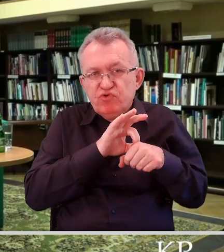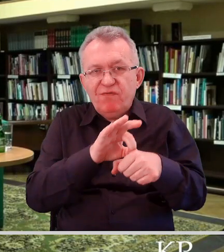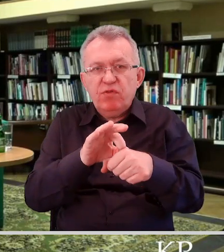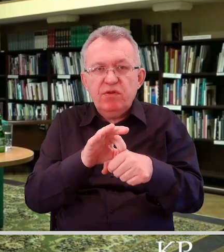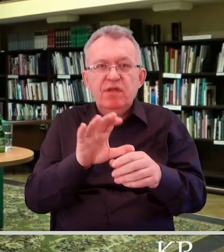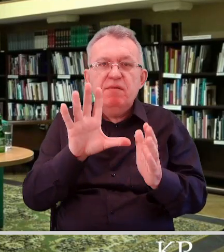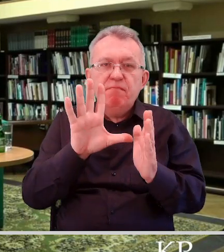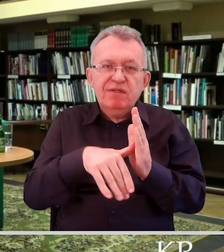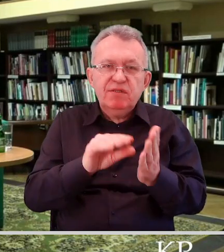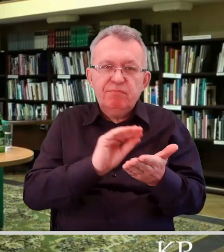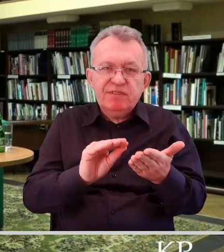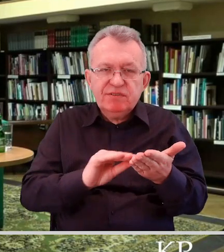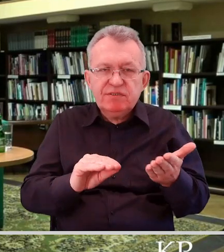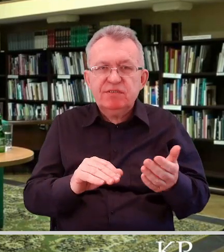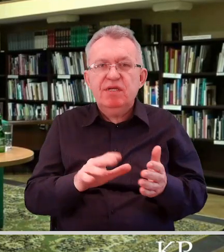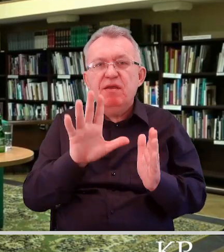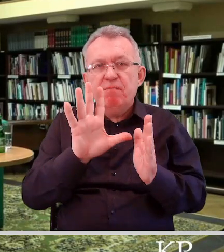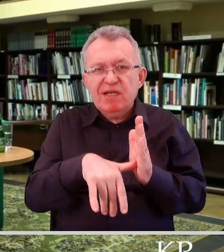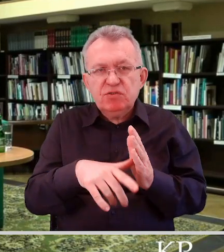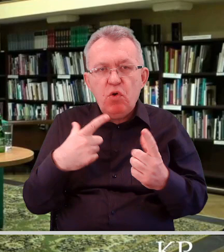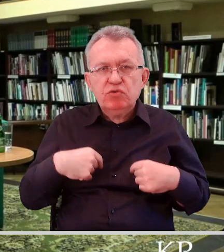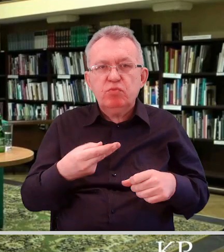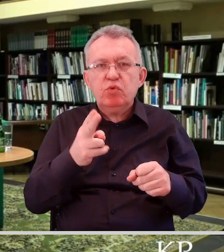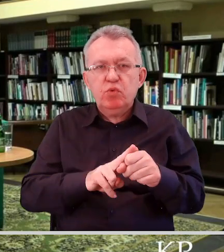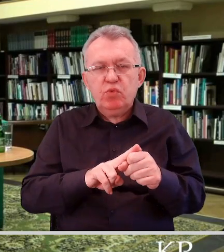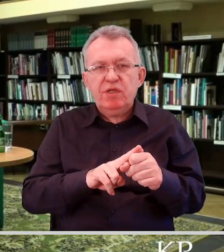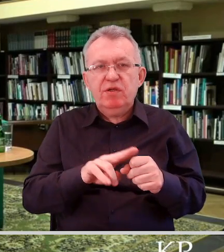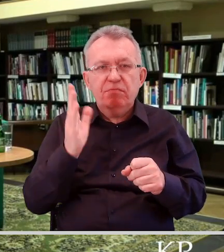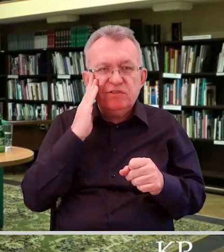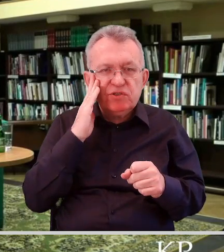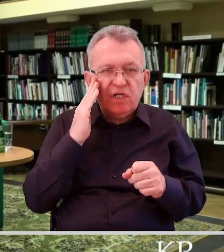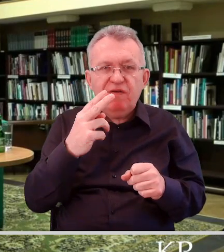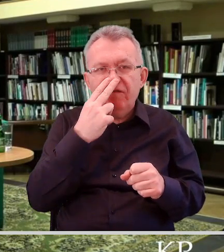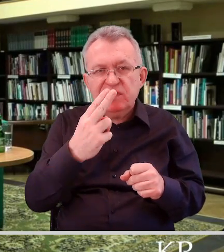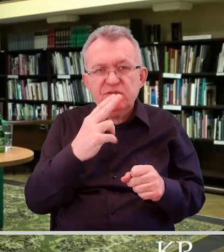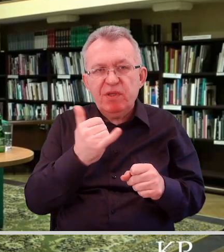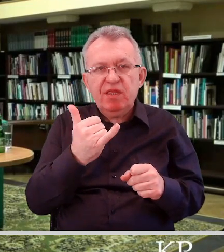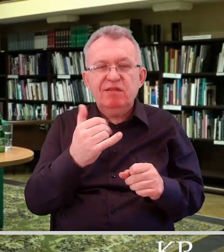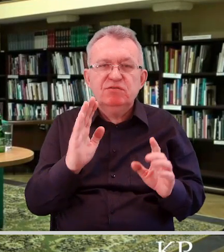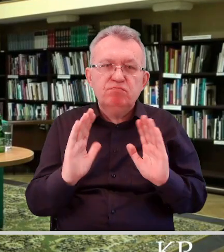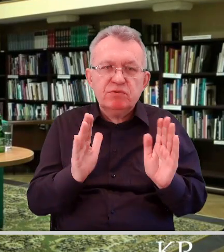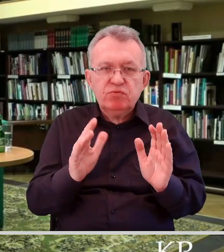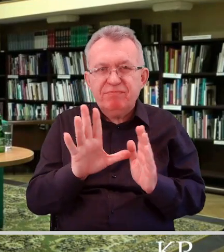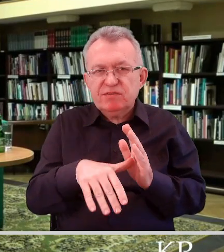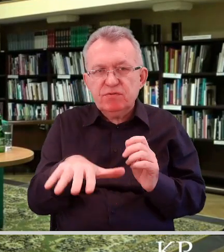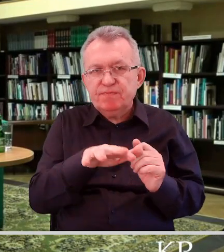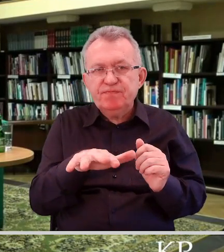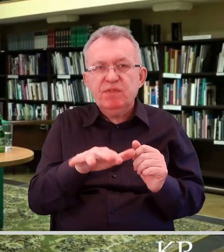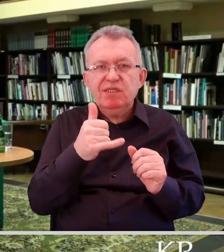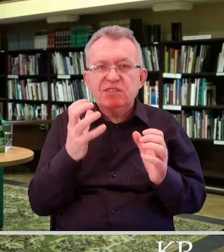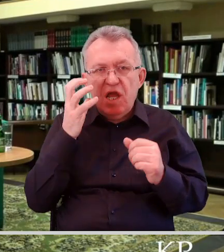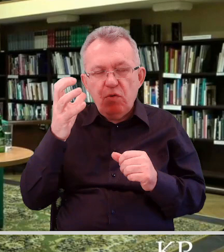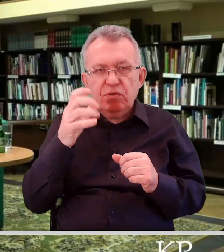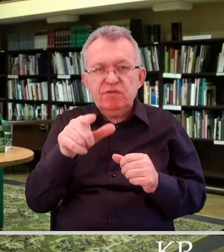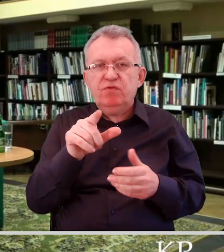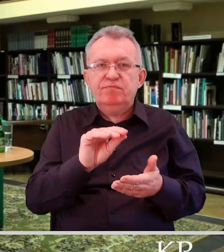miasta pisarzy, miasta osób, które w nich mieszkają i widzą je w inny sposób niż autorzy